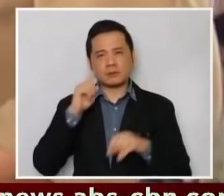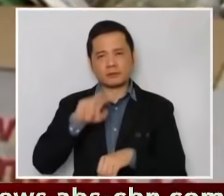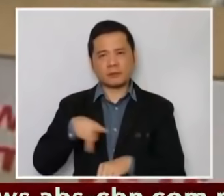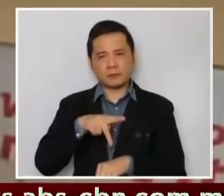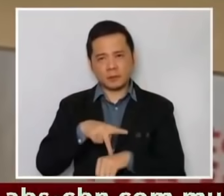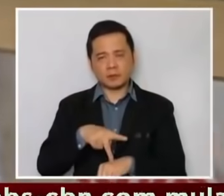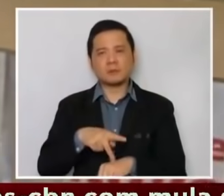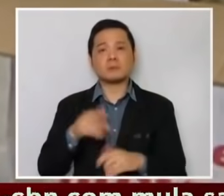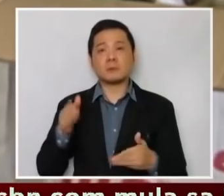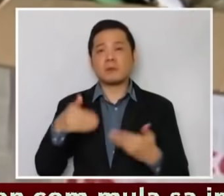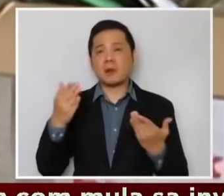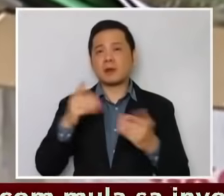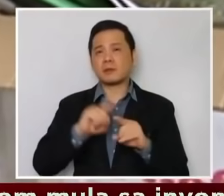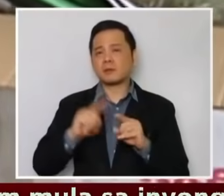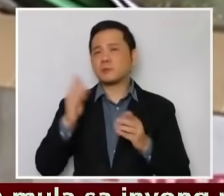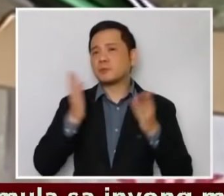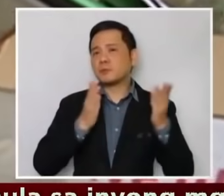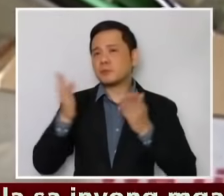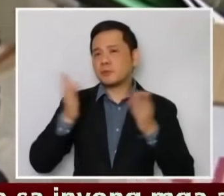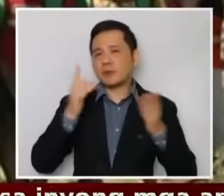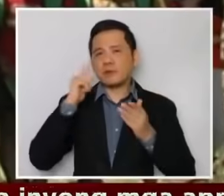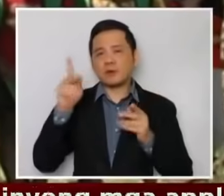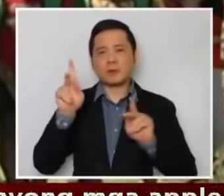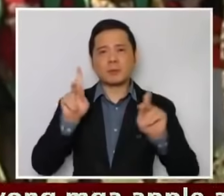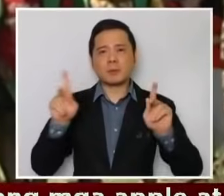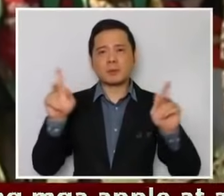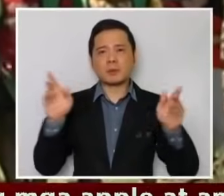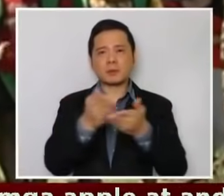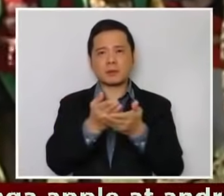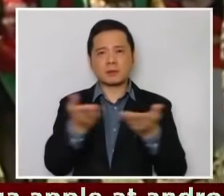publiko. Dito kayo magkakwa na, magsusulat ha?